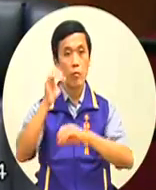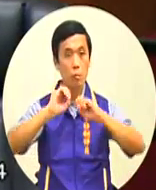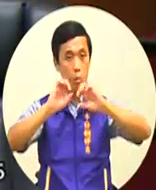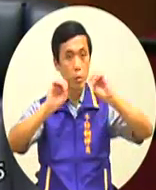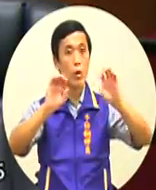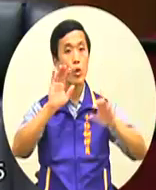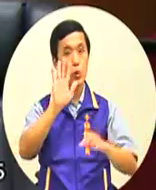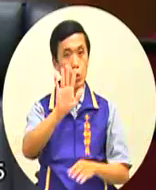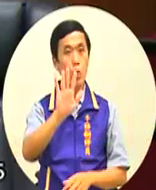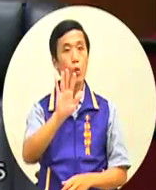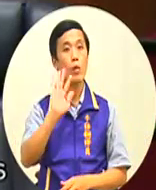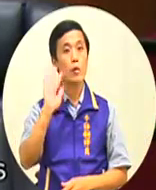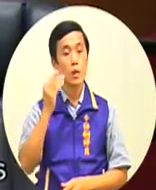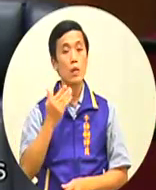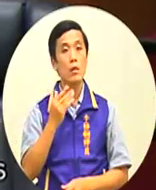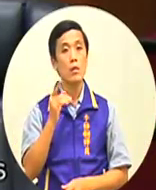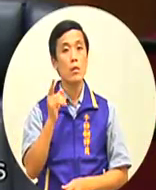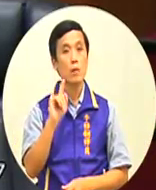是因为